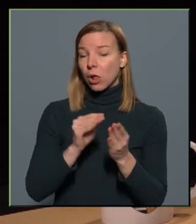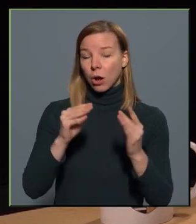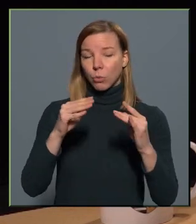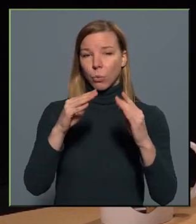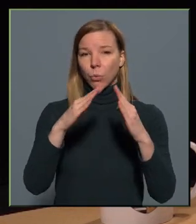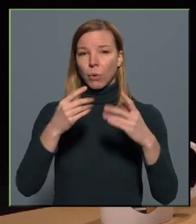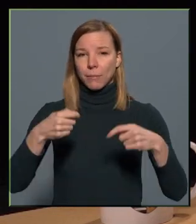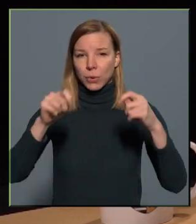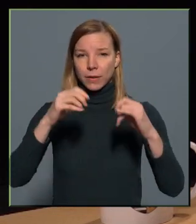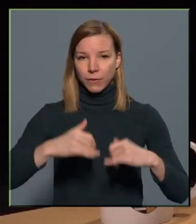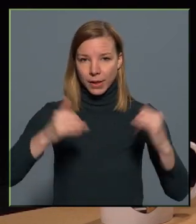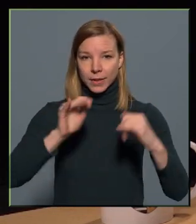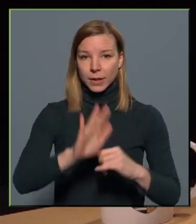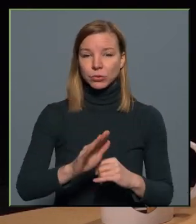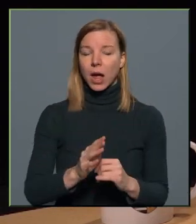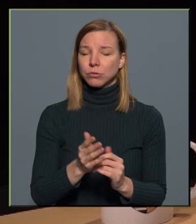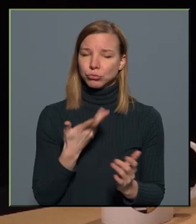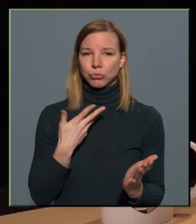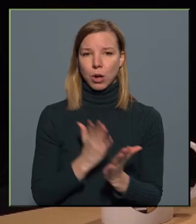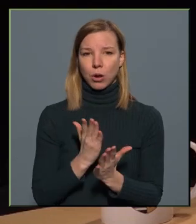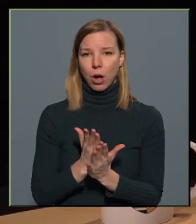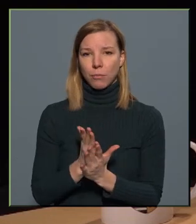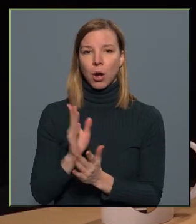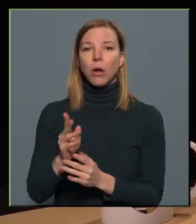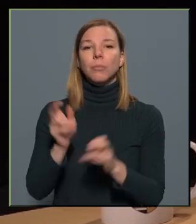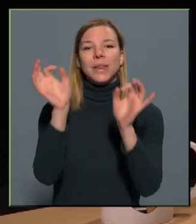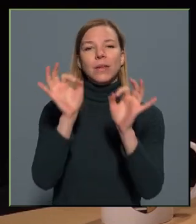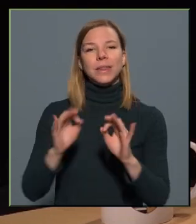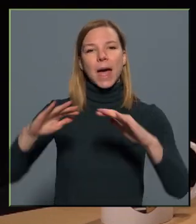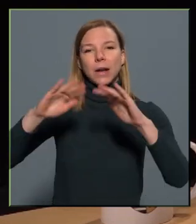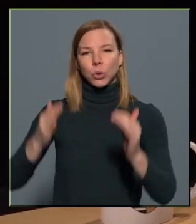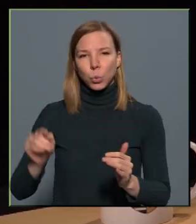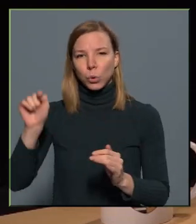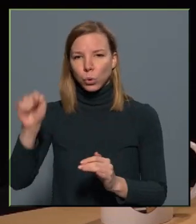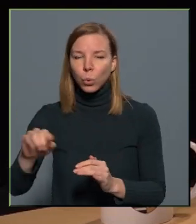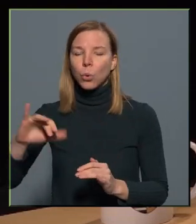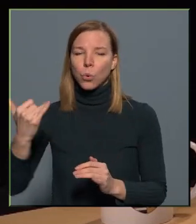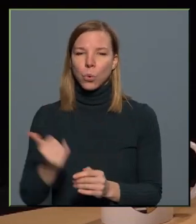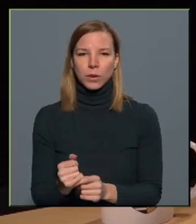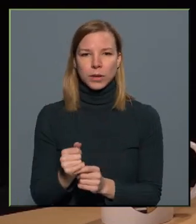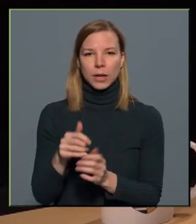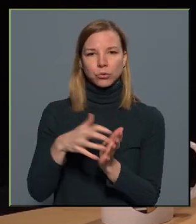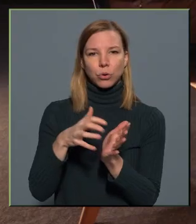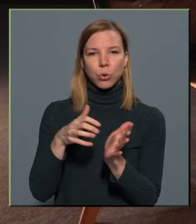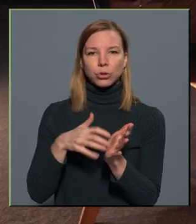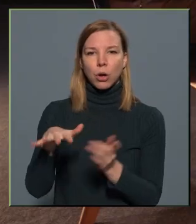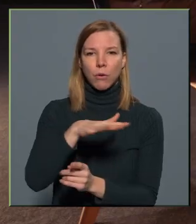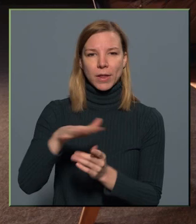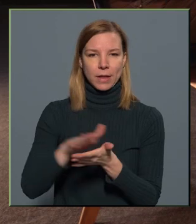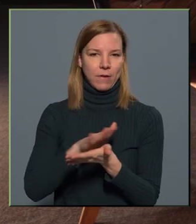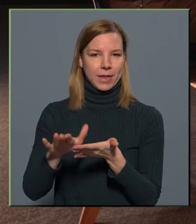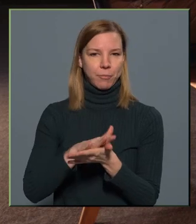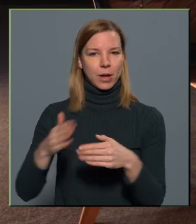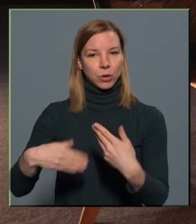alkalmas. Ott is a rozsdövezet felszámolása nagy léptékben halad, nagy ütemben halad, ott a lakóingatlan fejlesztése jellemző.